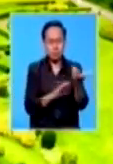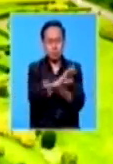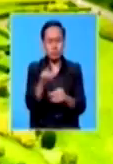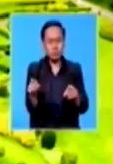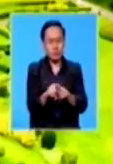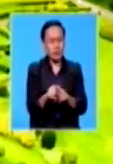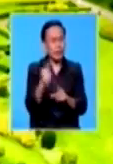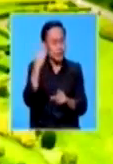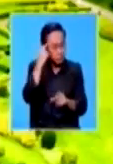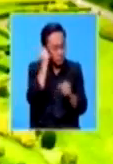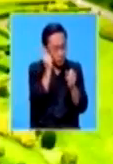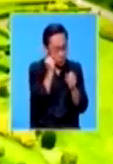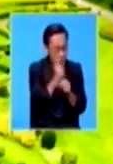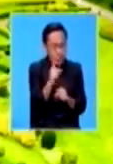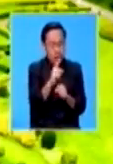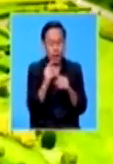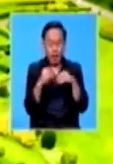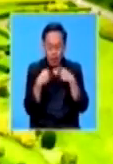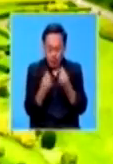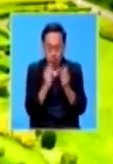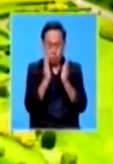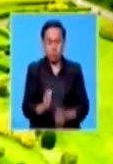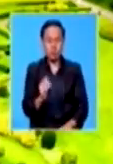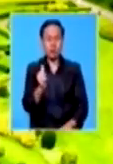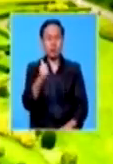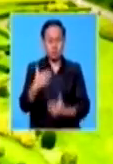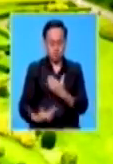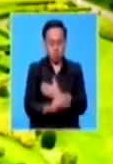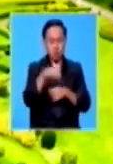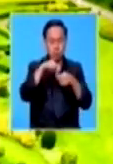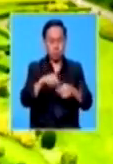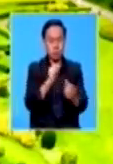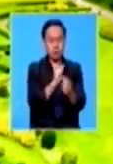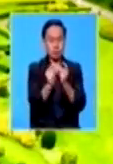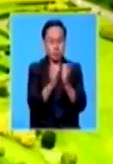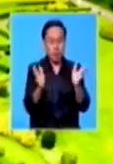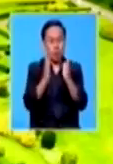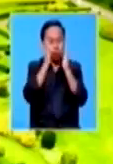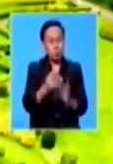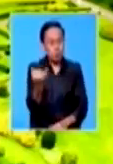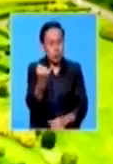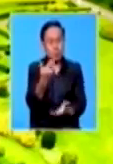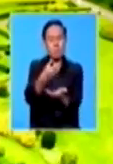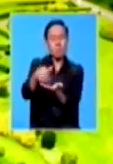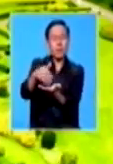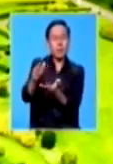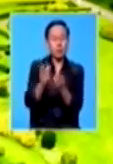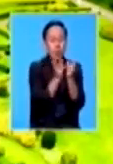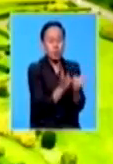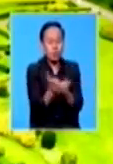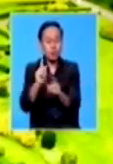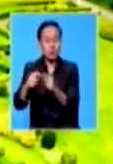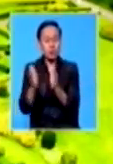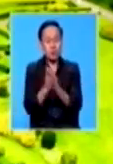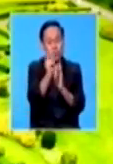ใช้วิธีการเรื่องน้ำดีและน้ำเสียคนดีเอาเข้ามาอยู่ในสังคมของเราคนไม่ดีออกไปจะออกไปด้วยกฎหมายออกไปด้วยวิธีการที่